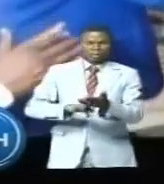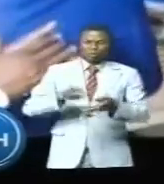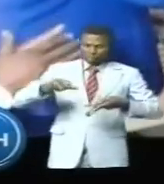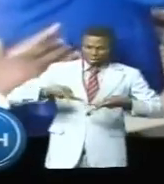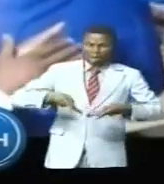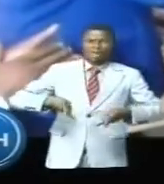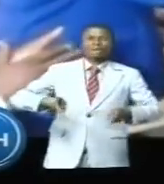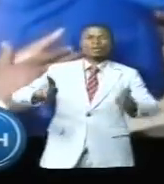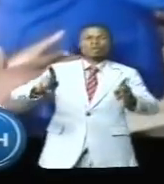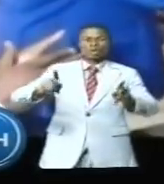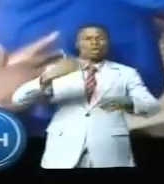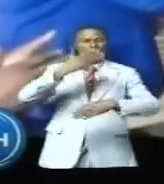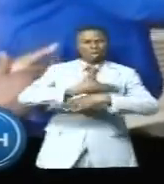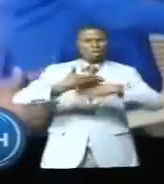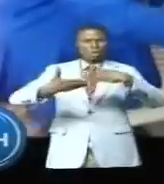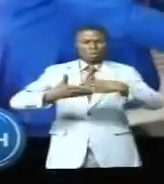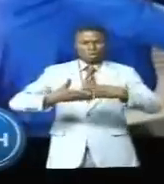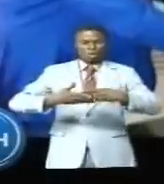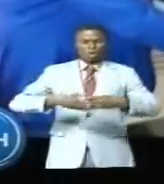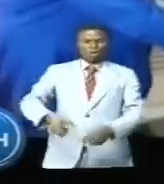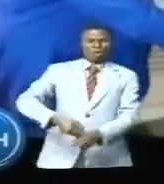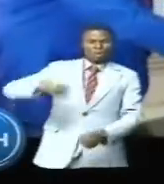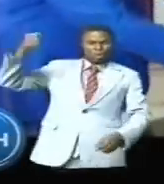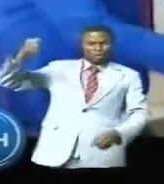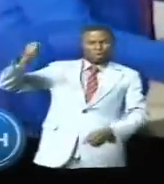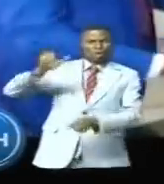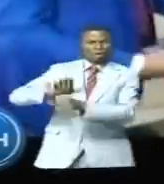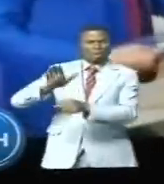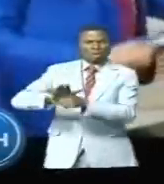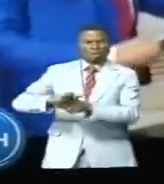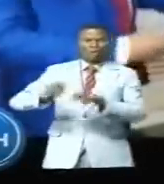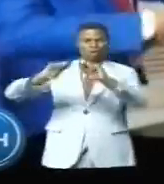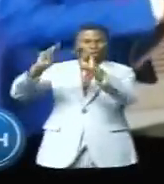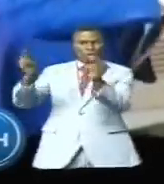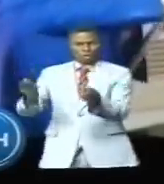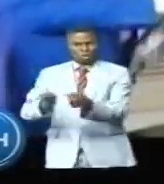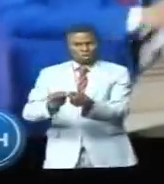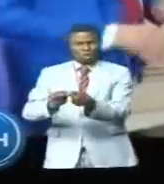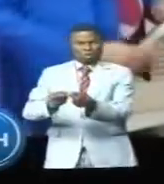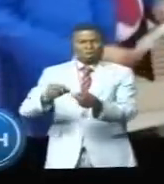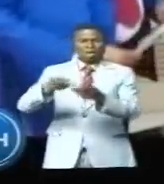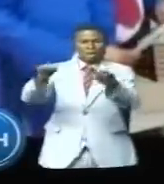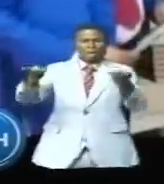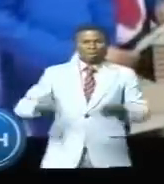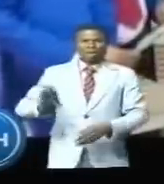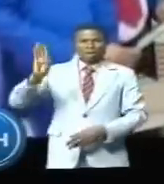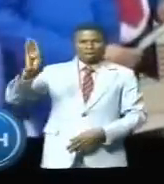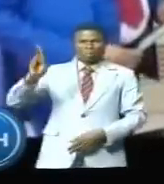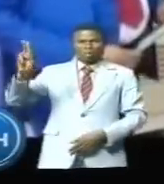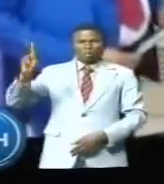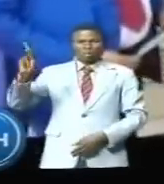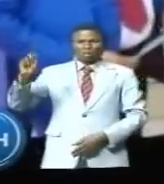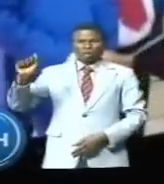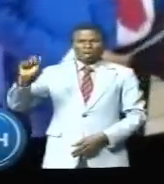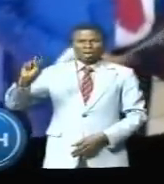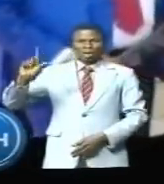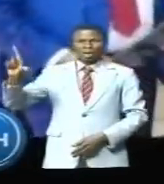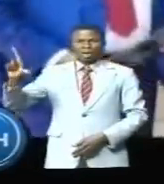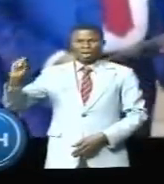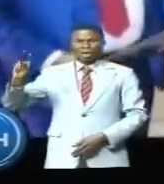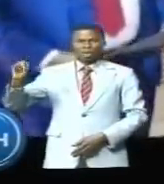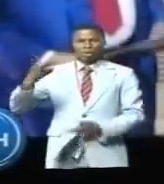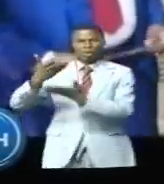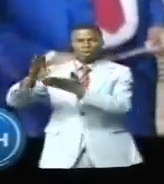permettre de construire des stations et sous-stations et réseaux à partir du poste de Bukangalonzo afin de distribuer le